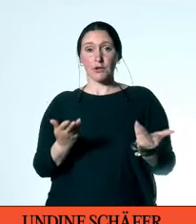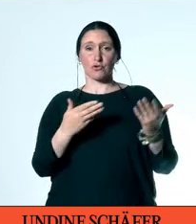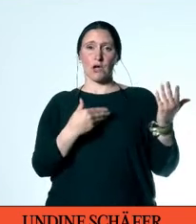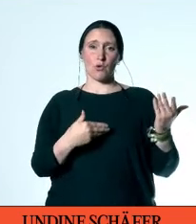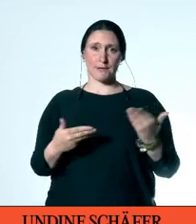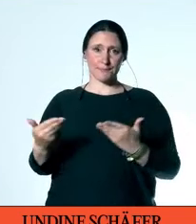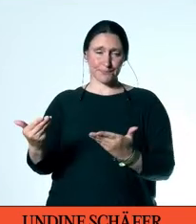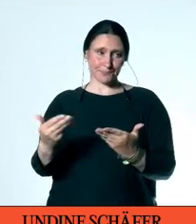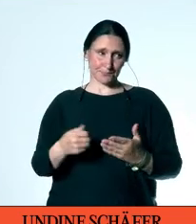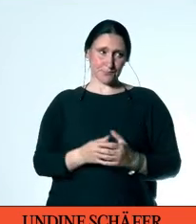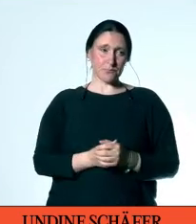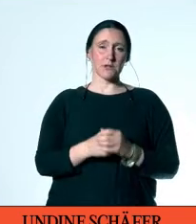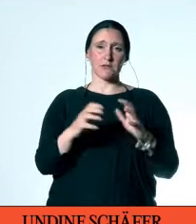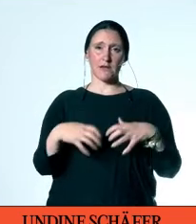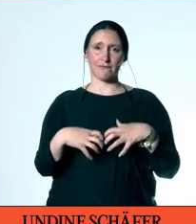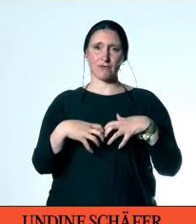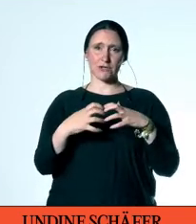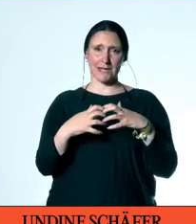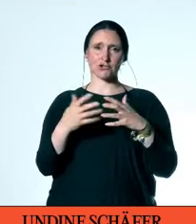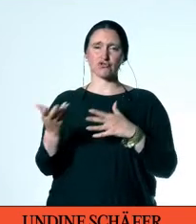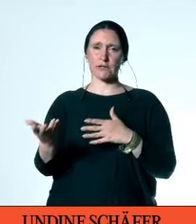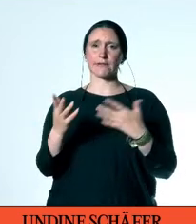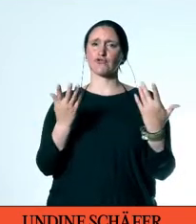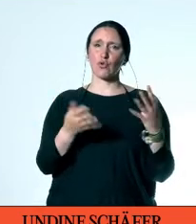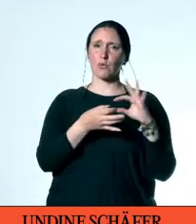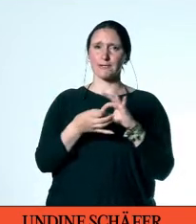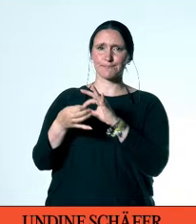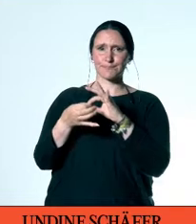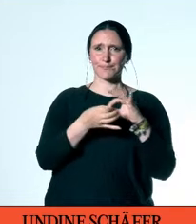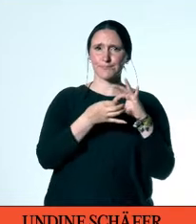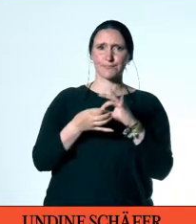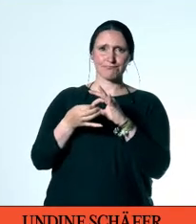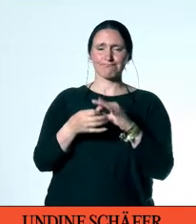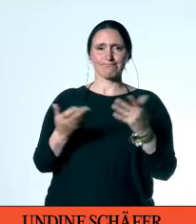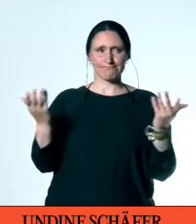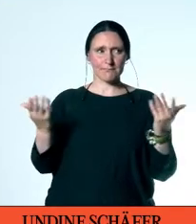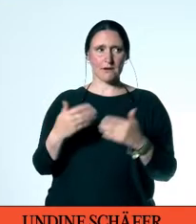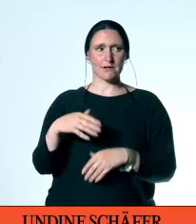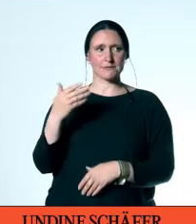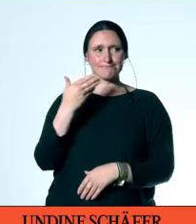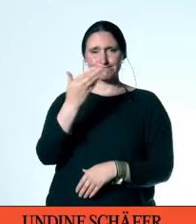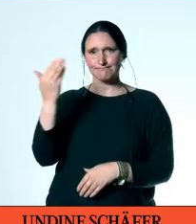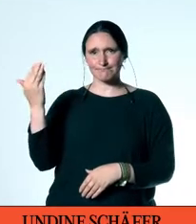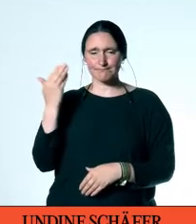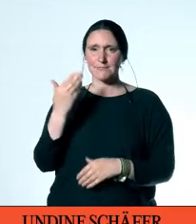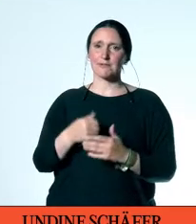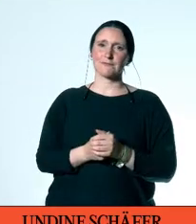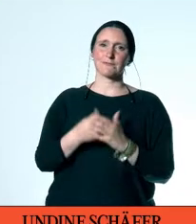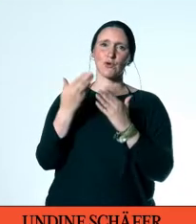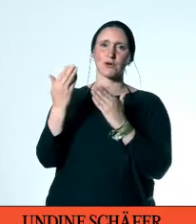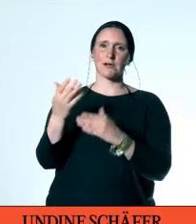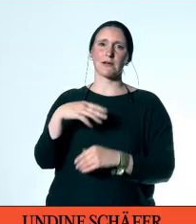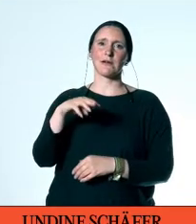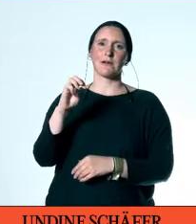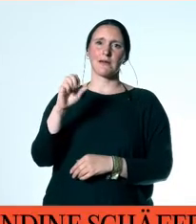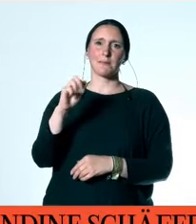weiter an Aleja Rojas von Más Arte, Más Acción. Herzlich willkommen,